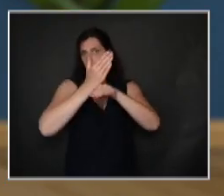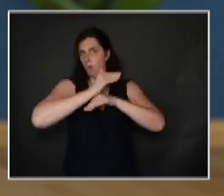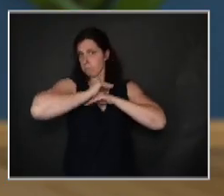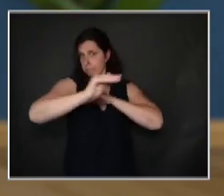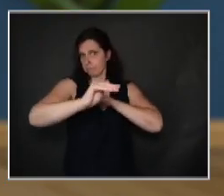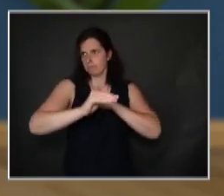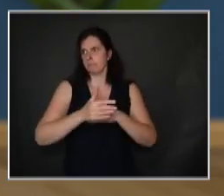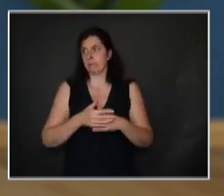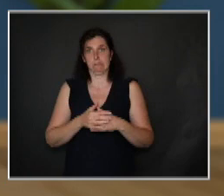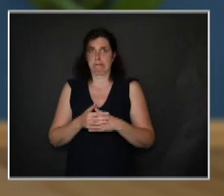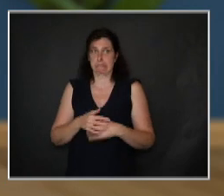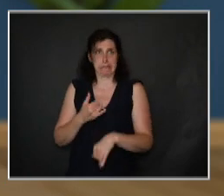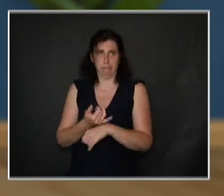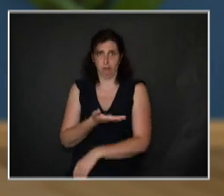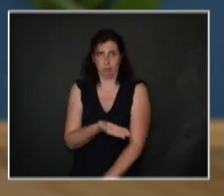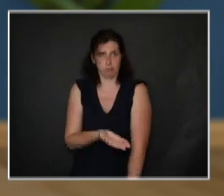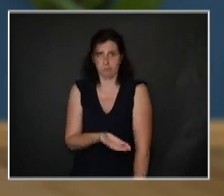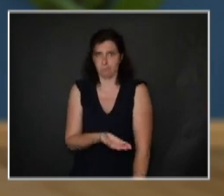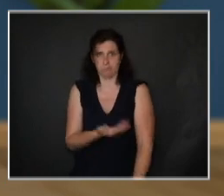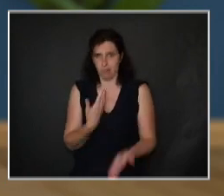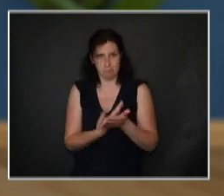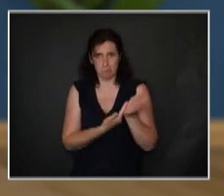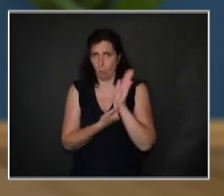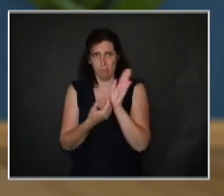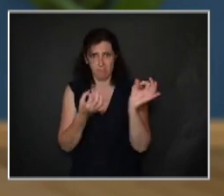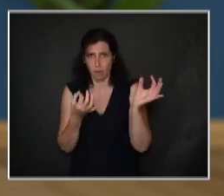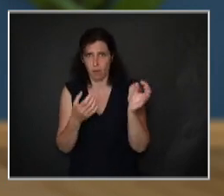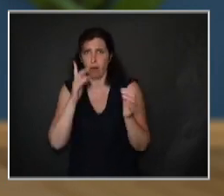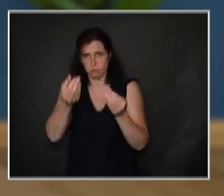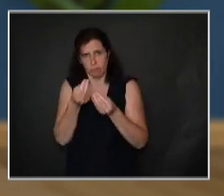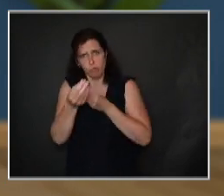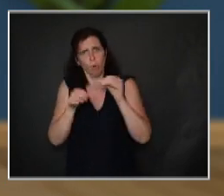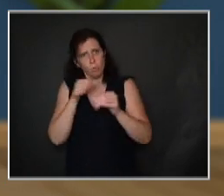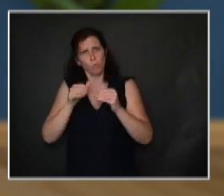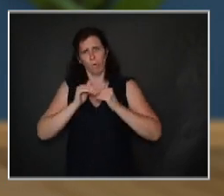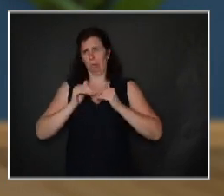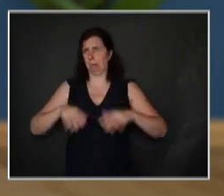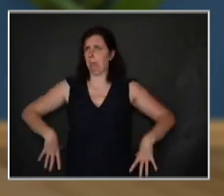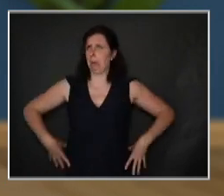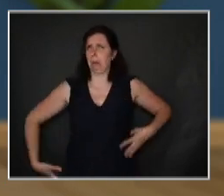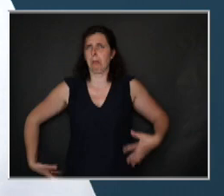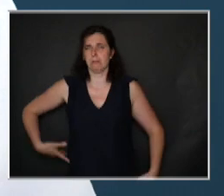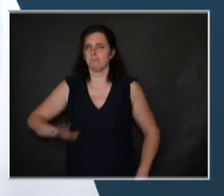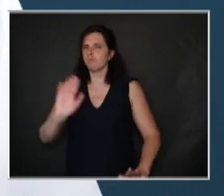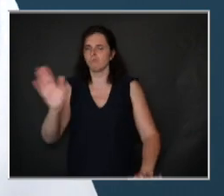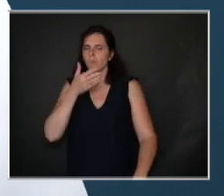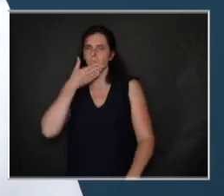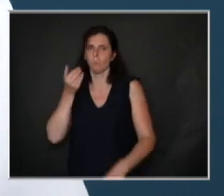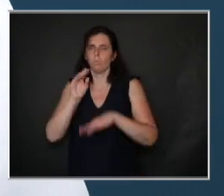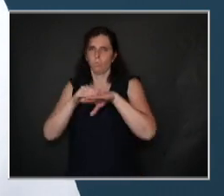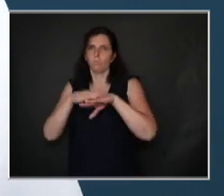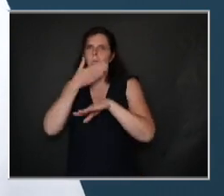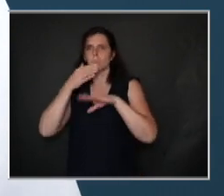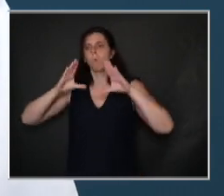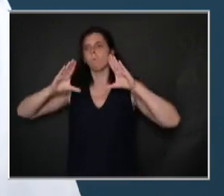C'est pipeau parce que rien n'a jamais prouvé. En plus, c'est très douloureux. Exactement. Non, moi, je suis plutôt partisan des matelas un peu